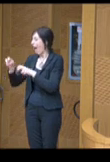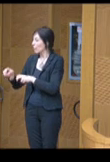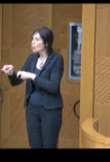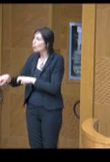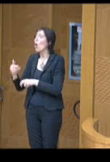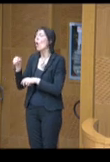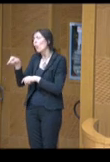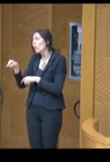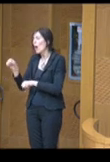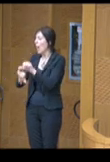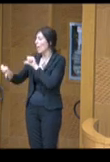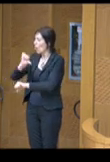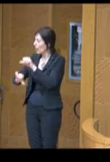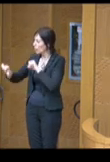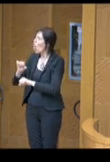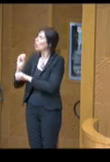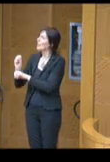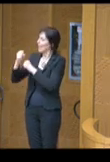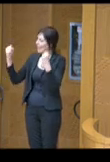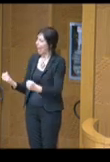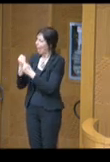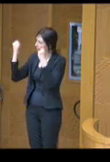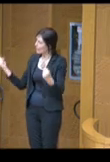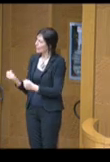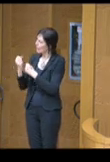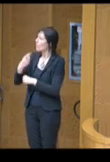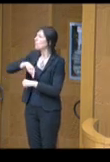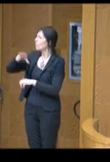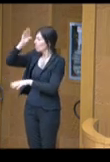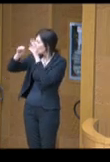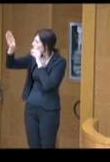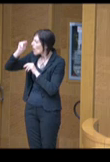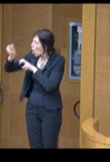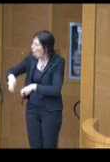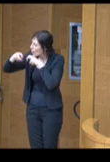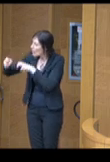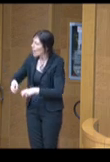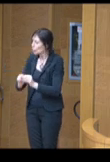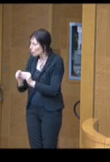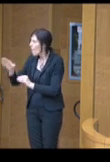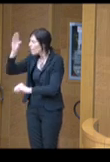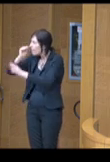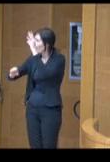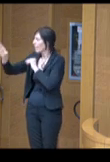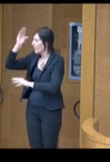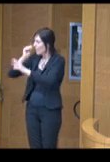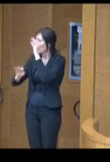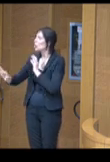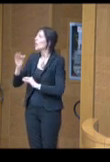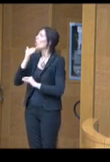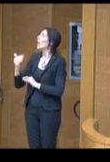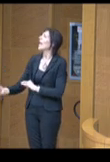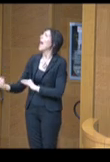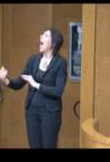attraverso laboratori di didattica attiva, abbiamo appreso le necessarie tecniche di coltivazione, scelto, con il supporto dei